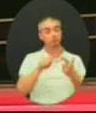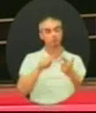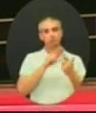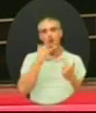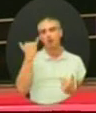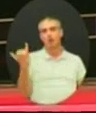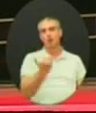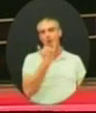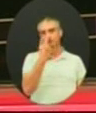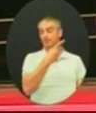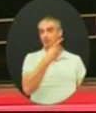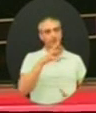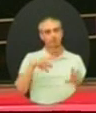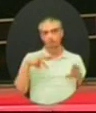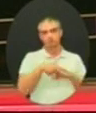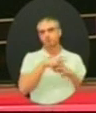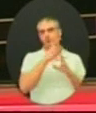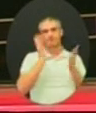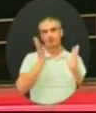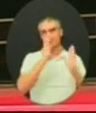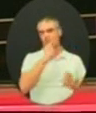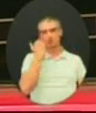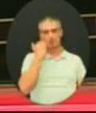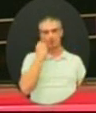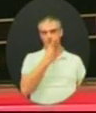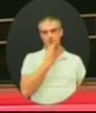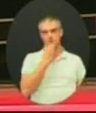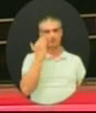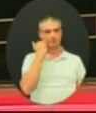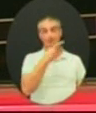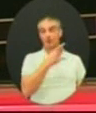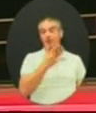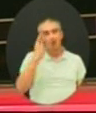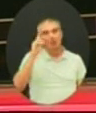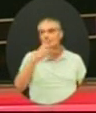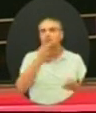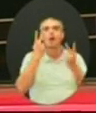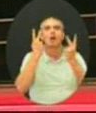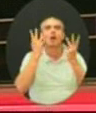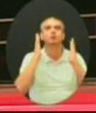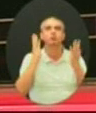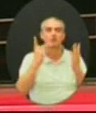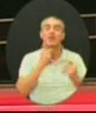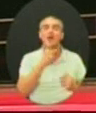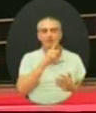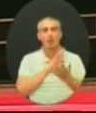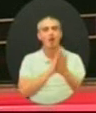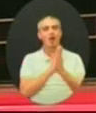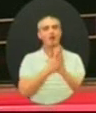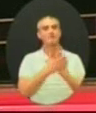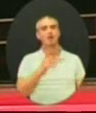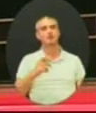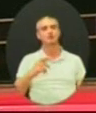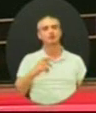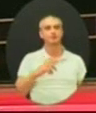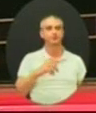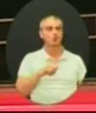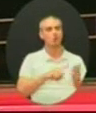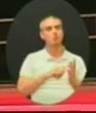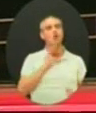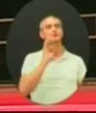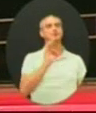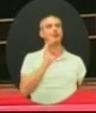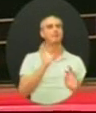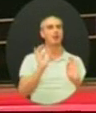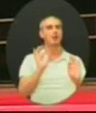זה מציק להם מאוד. אני לא יודע כמה זה חשוב אולי אפילו כל כך, אבל זה הפך להיות לאיזשהו סמל,